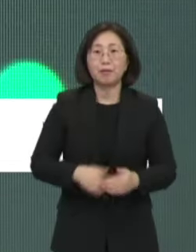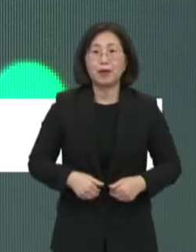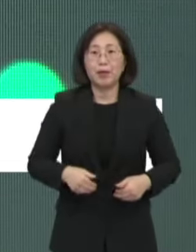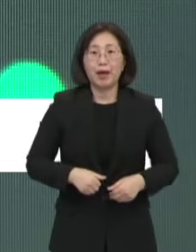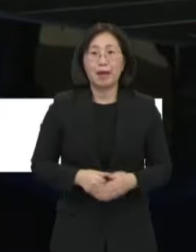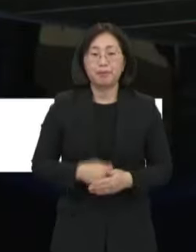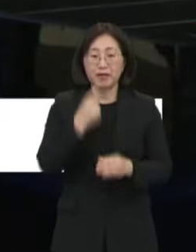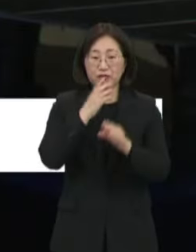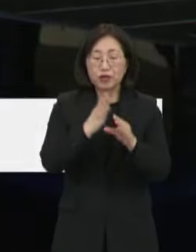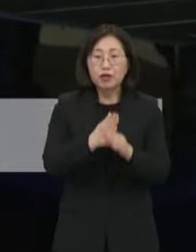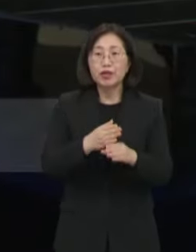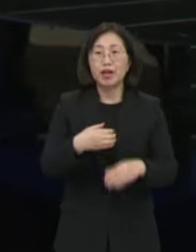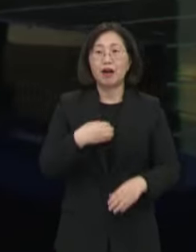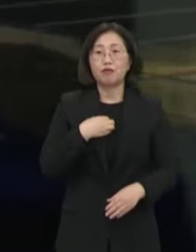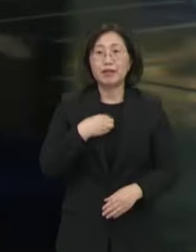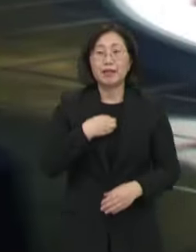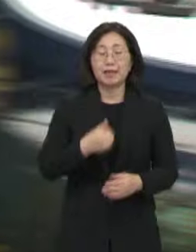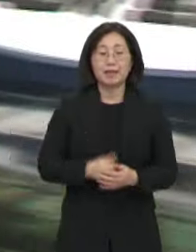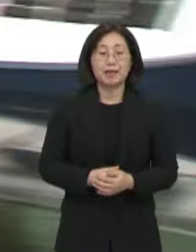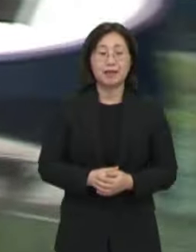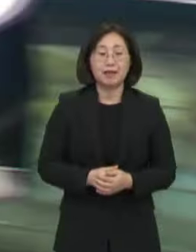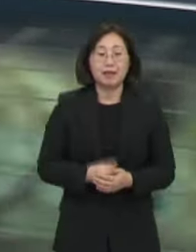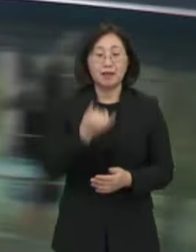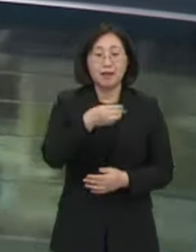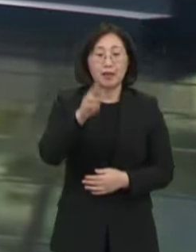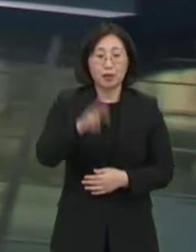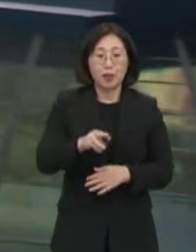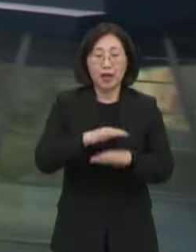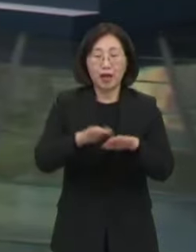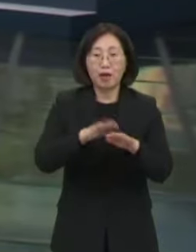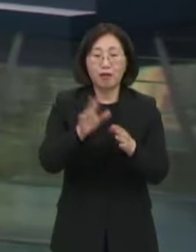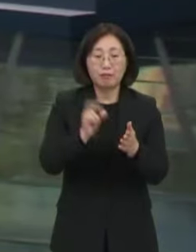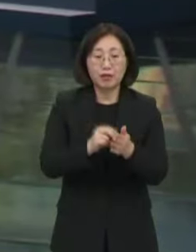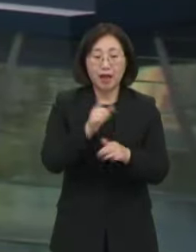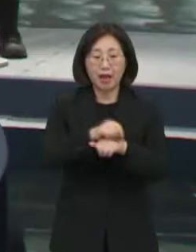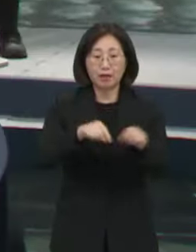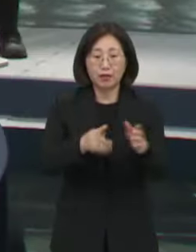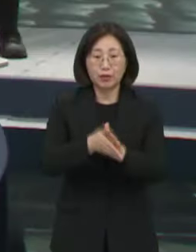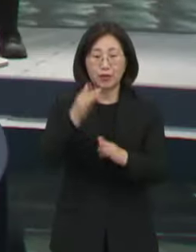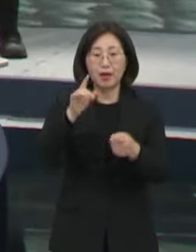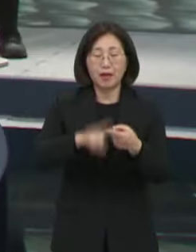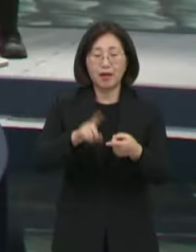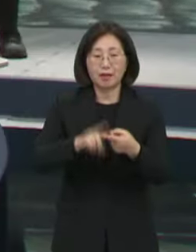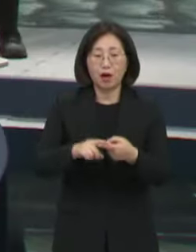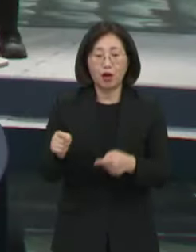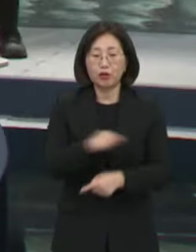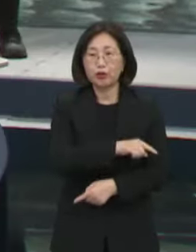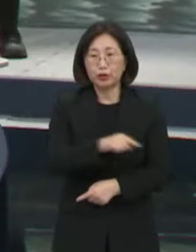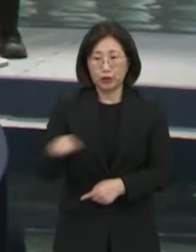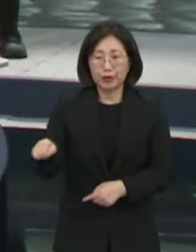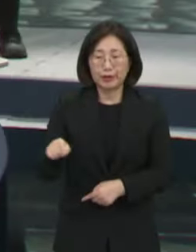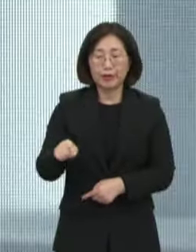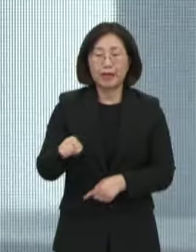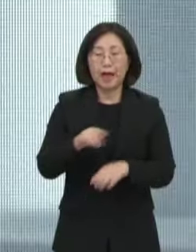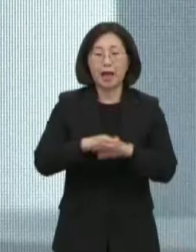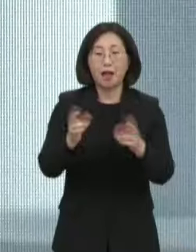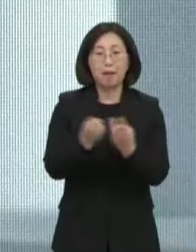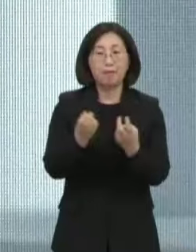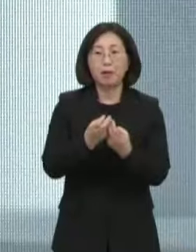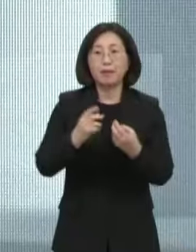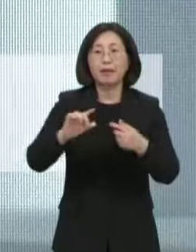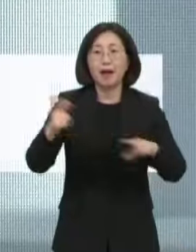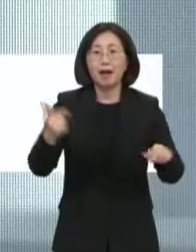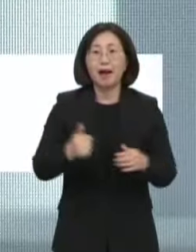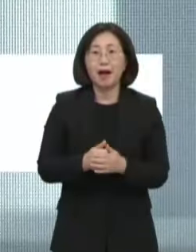민주주의가 위기입니다. 세종시 최대 현안인 행정수도에 대해 두 후보는 각기 다른 해법을 내놨습니다. 남은